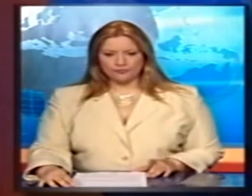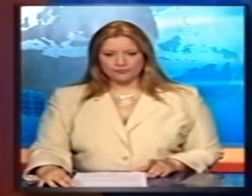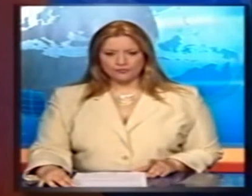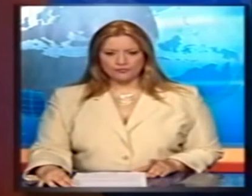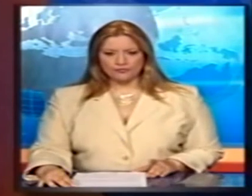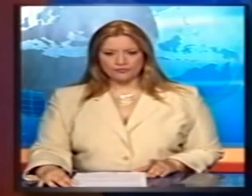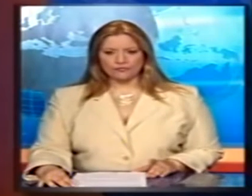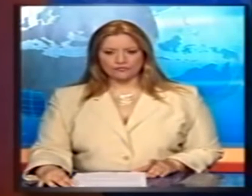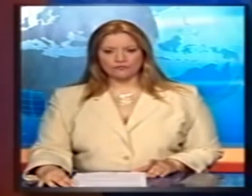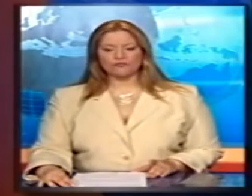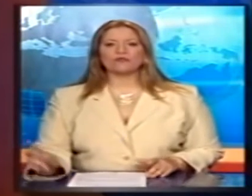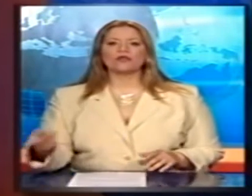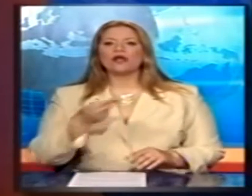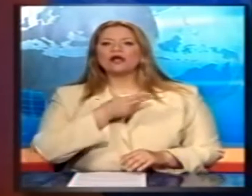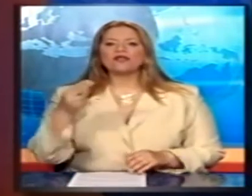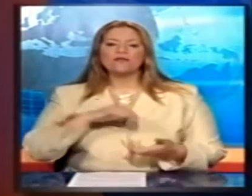Υπότιτλοι AUTHORWAVE